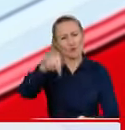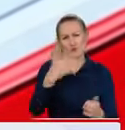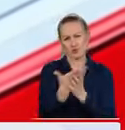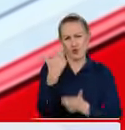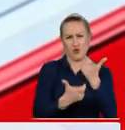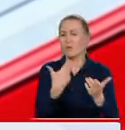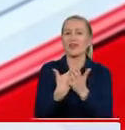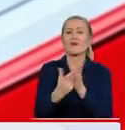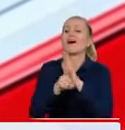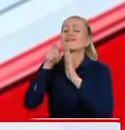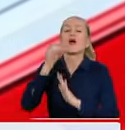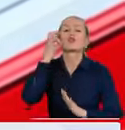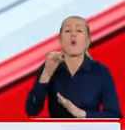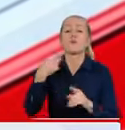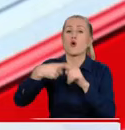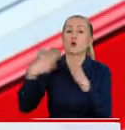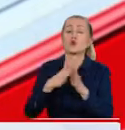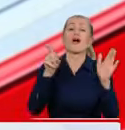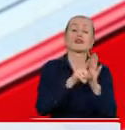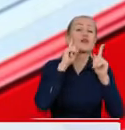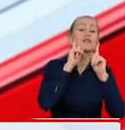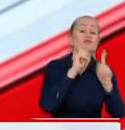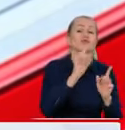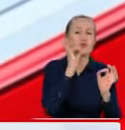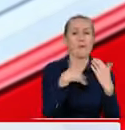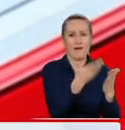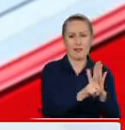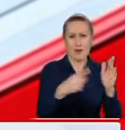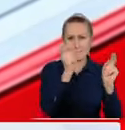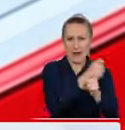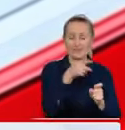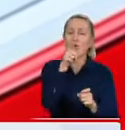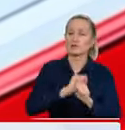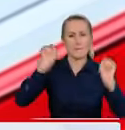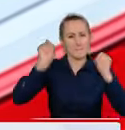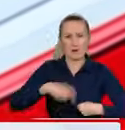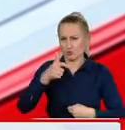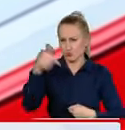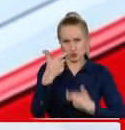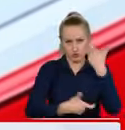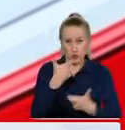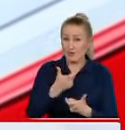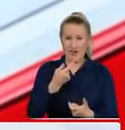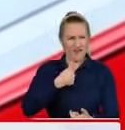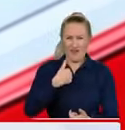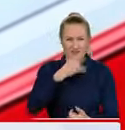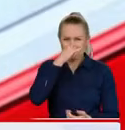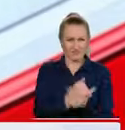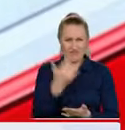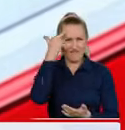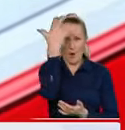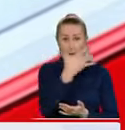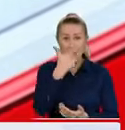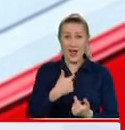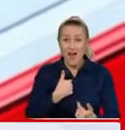dobra Kościoła i dla dobra państwa, to jedna rzeczywiście z najpilniejszych rzeczy, które trzeba w Polsce zrobić. Bo ja nie wyobrażam sobie życia w państwie, w